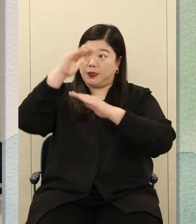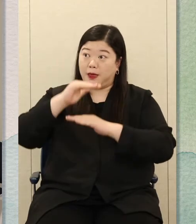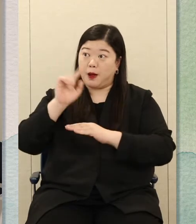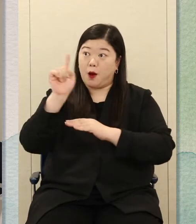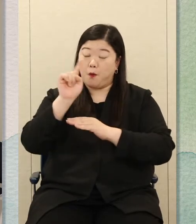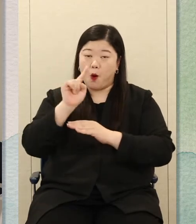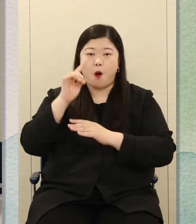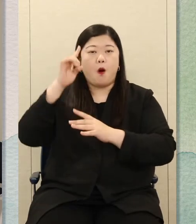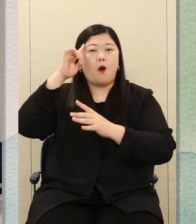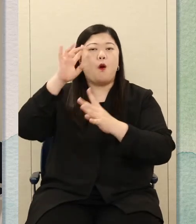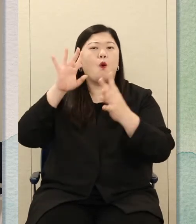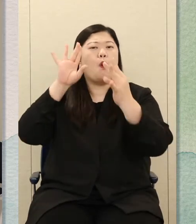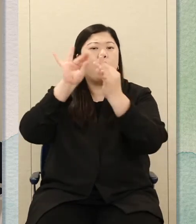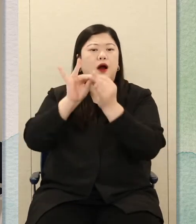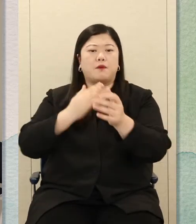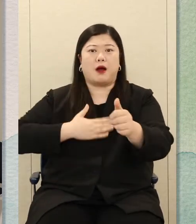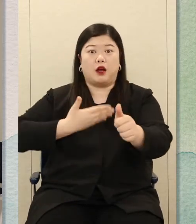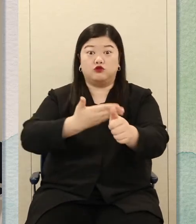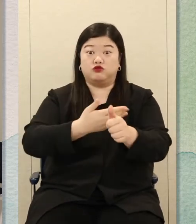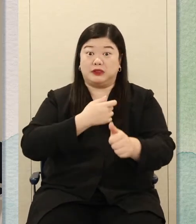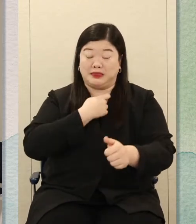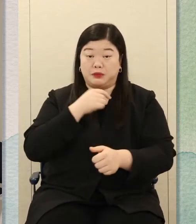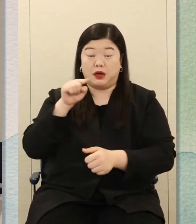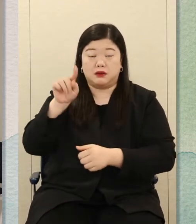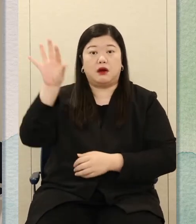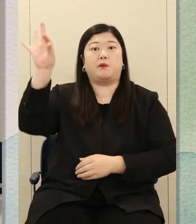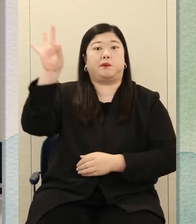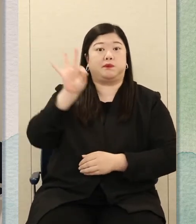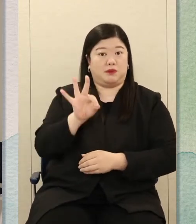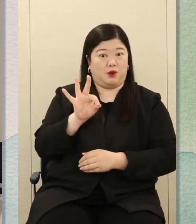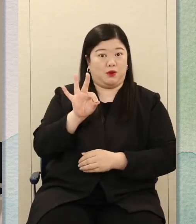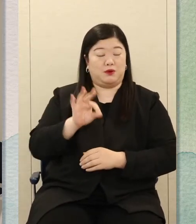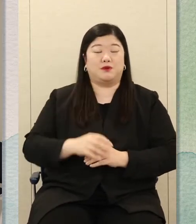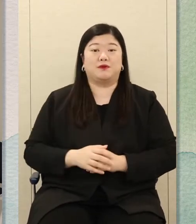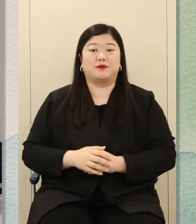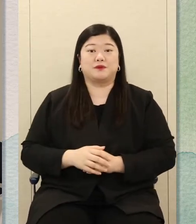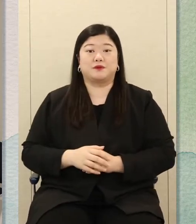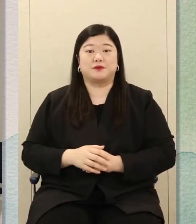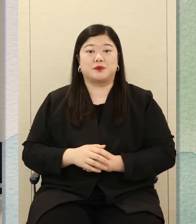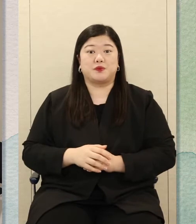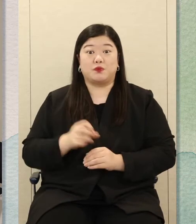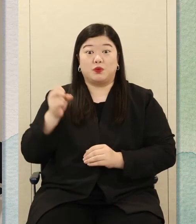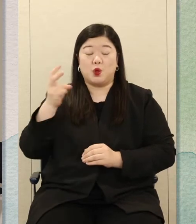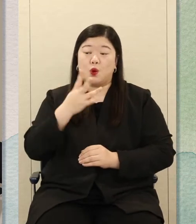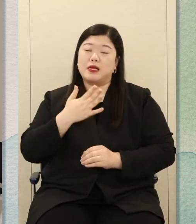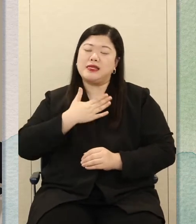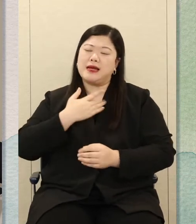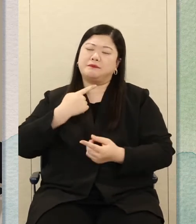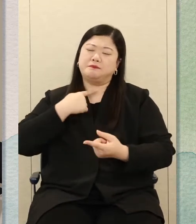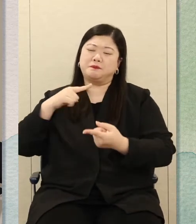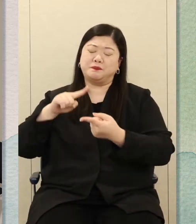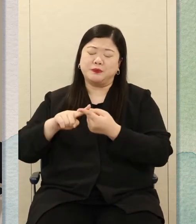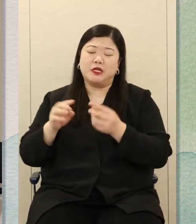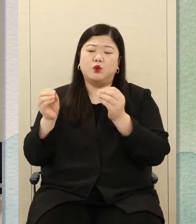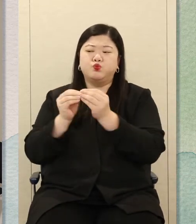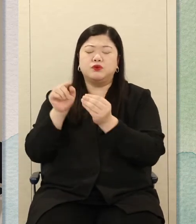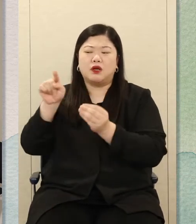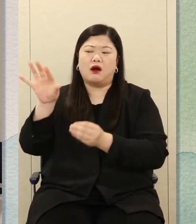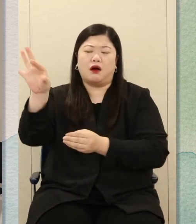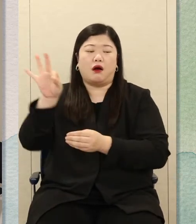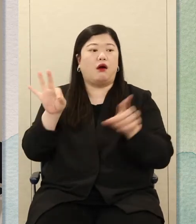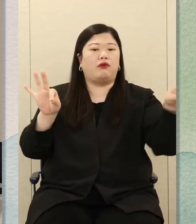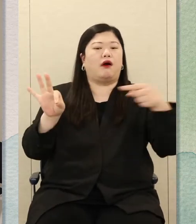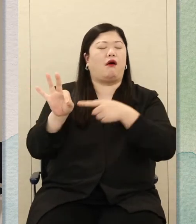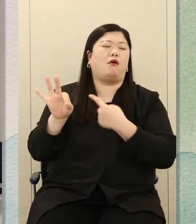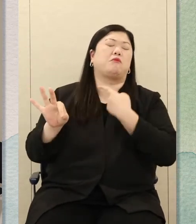끄집어내고 그다음에 그 공감이 가는 부분에서 일단 내가 여기가 마음에 들었어. 이 구절 같이 읽어볼까? 그래서 이